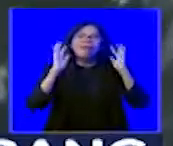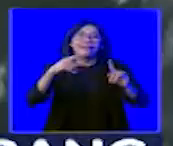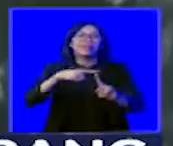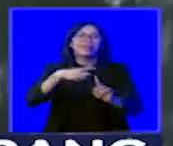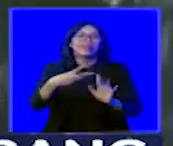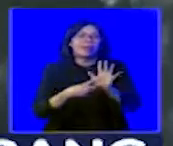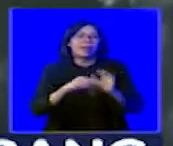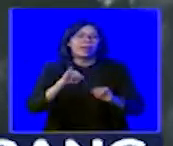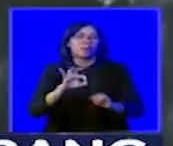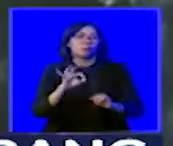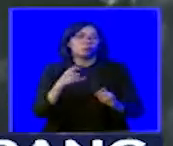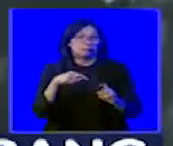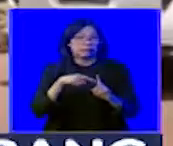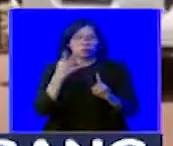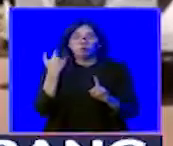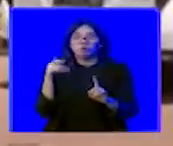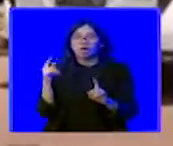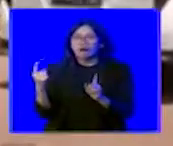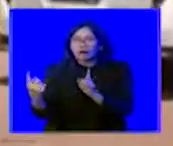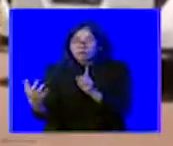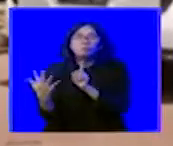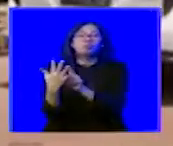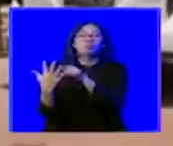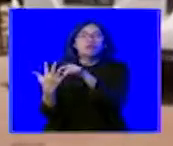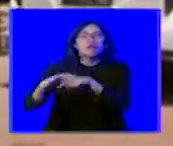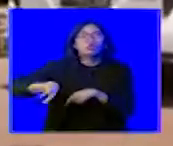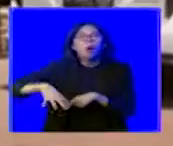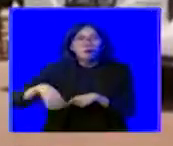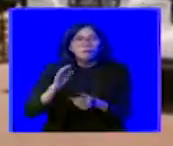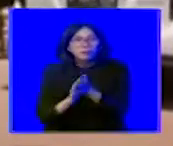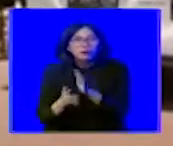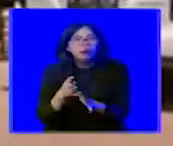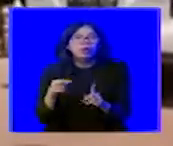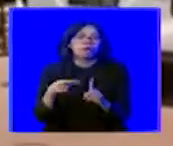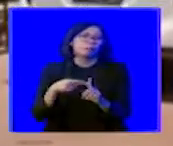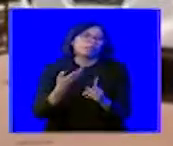dan sempat mengunjungi keluarganya. Dari Jakarta, Tim Liputan melaporkan.